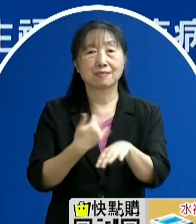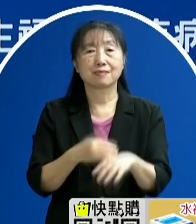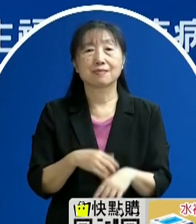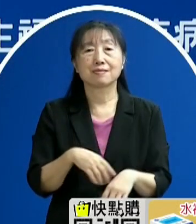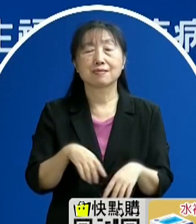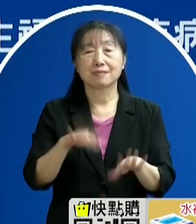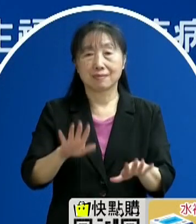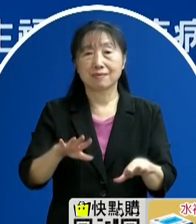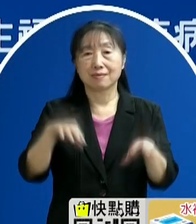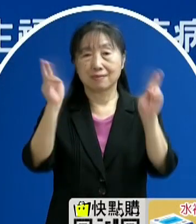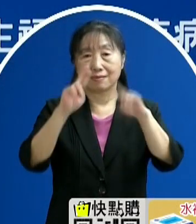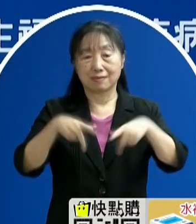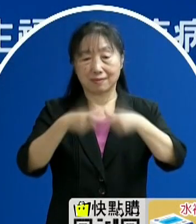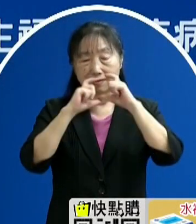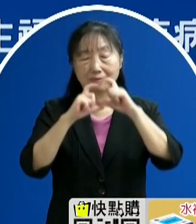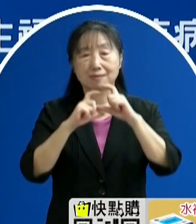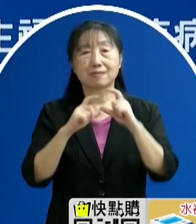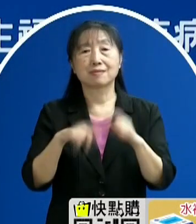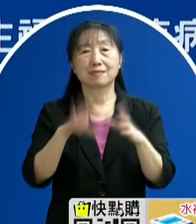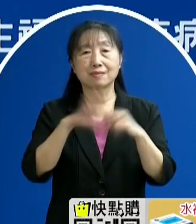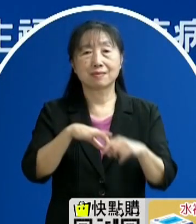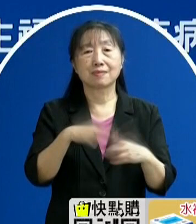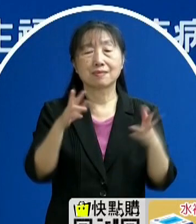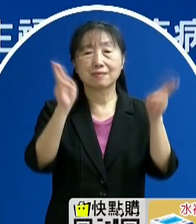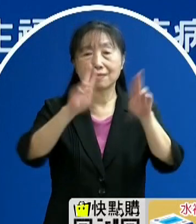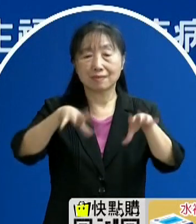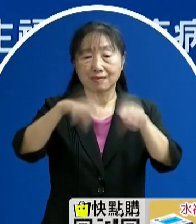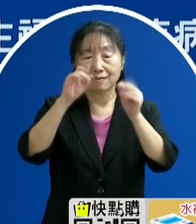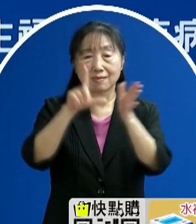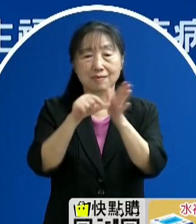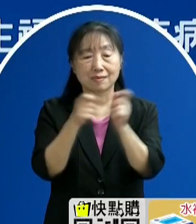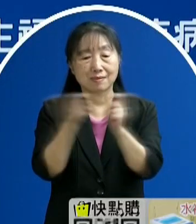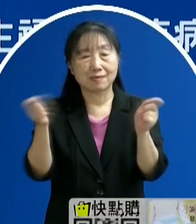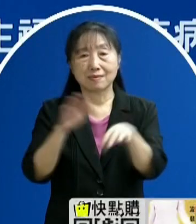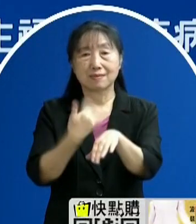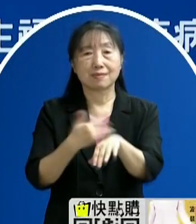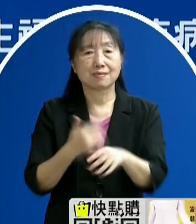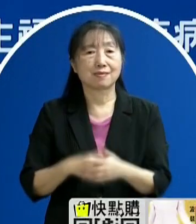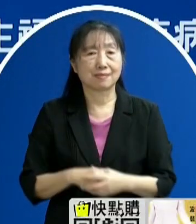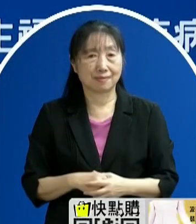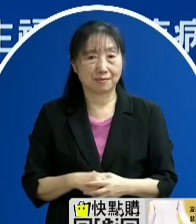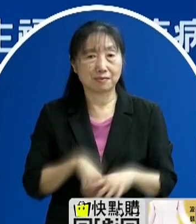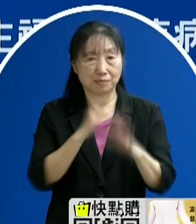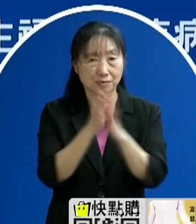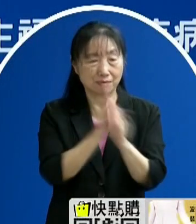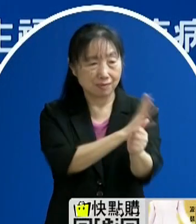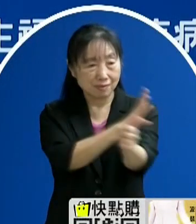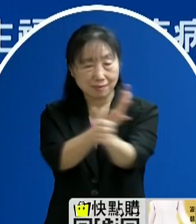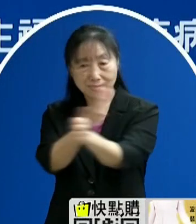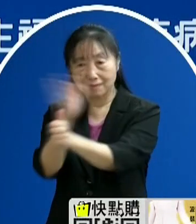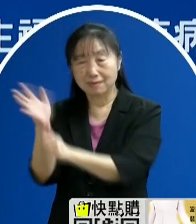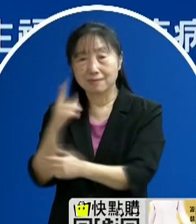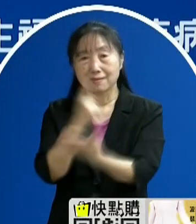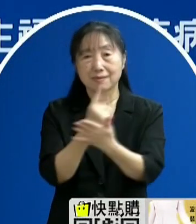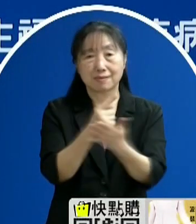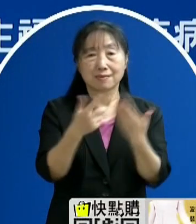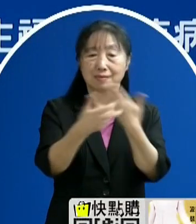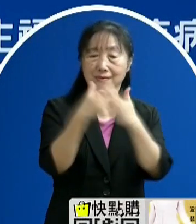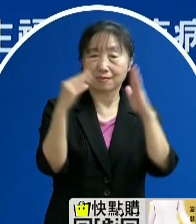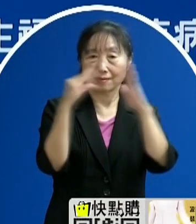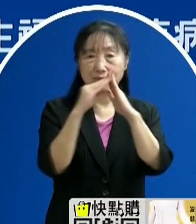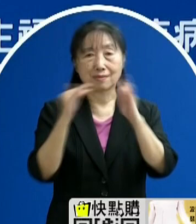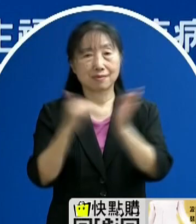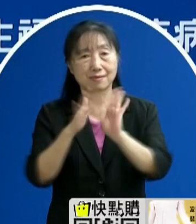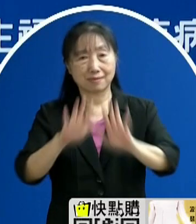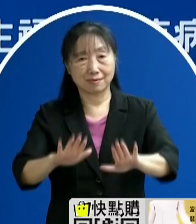力也陆续在恢复中，停电的时间都没有那么长。那我们有去调查一下各卫生局，